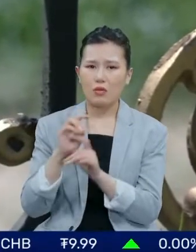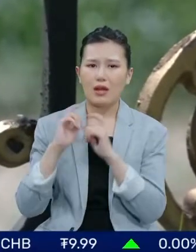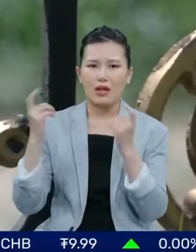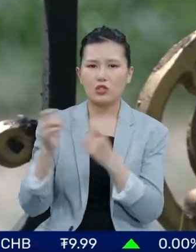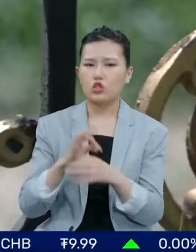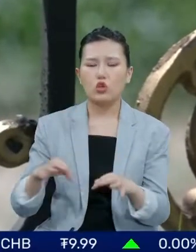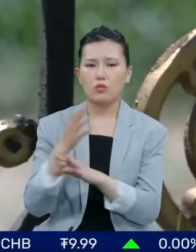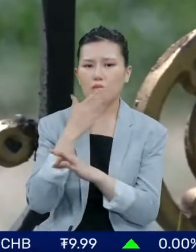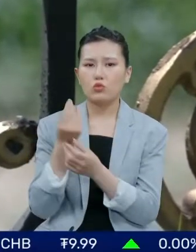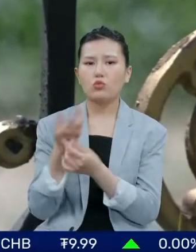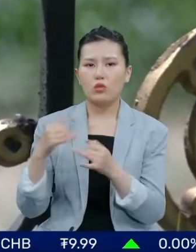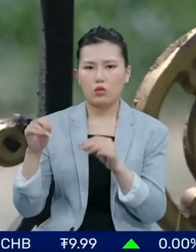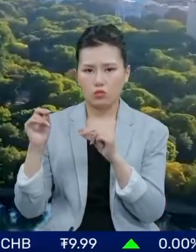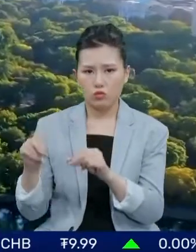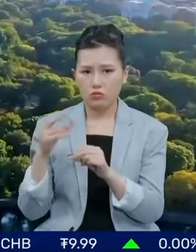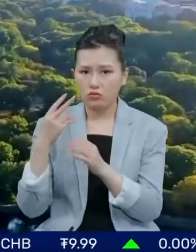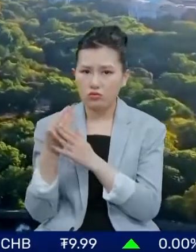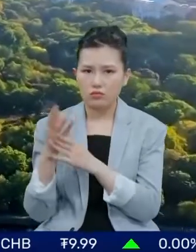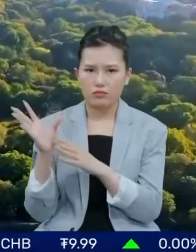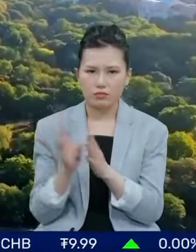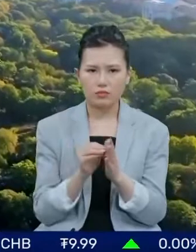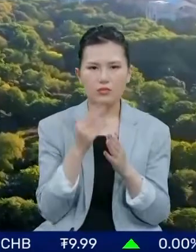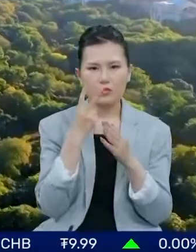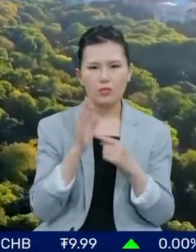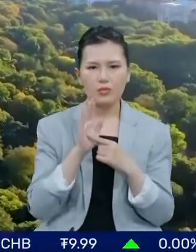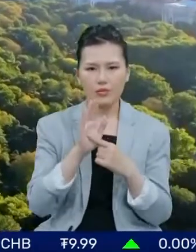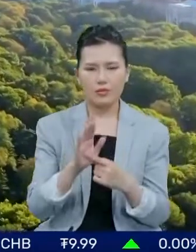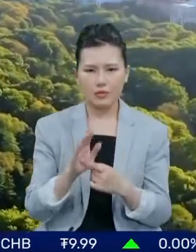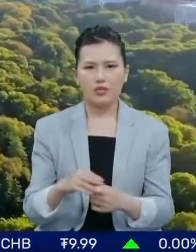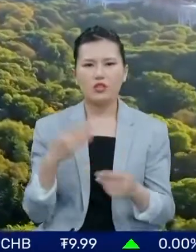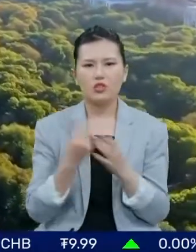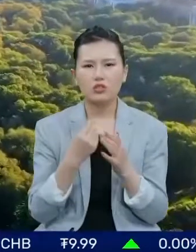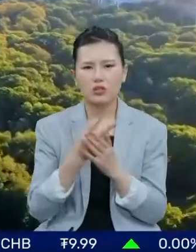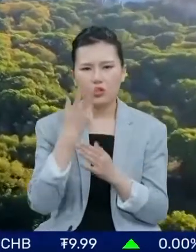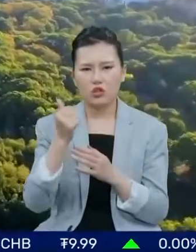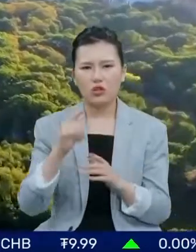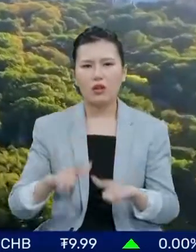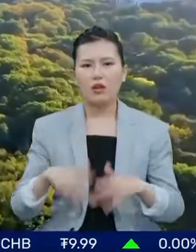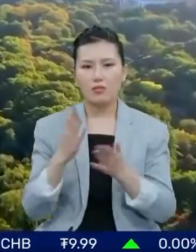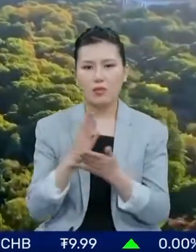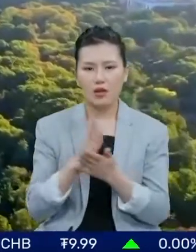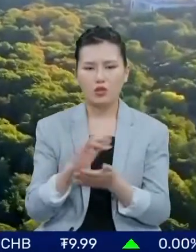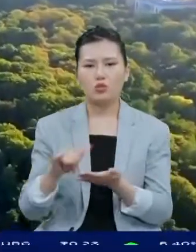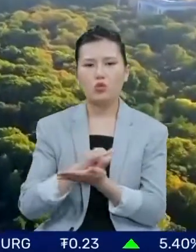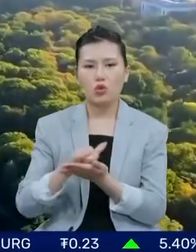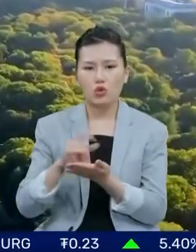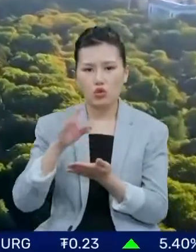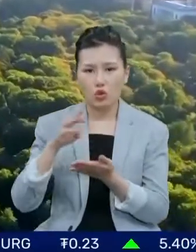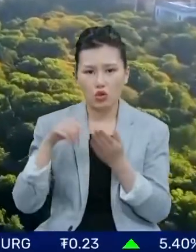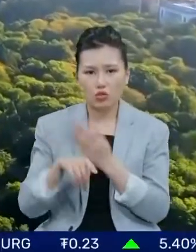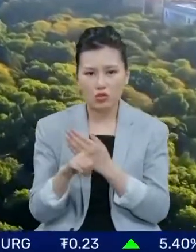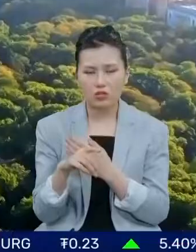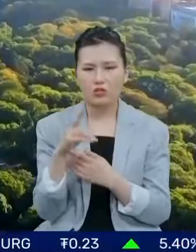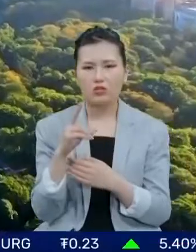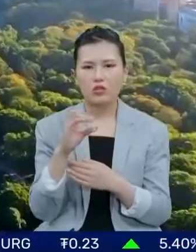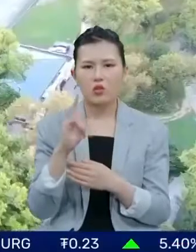төрдий. Ямар нэг хашаа басгалгүйгээр хотынхоо төвд цэцэрлэгт хүрээлэн байгуулсан хамгийн гайхалтай жишээ бол Нью-Йорк хотын төвд байрлах централ цэцэрлэгт хүрээлэн юм.